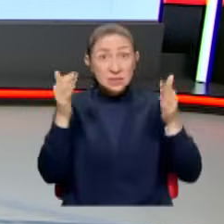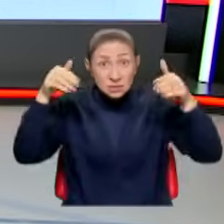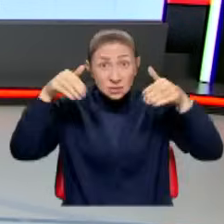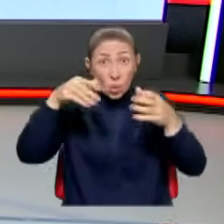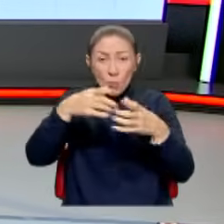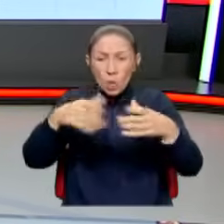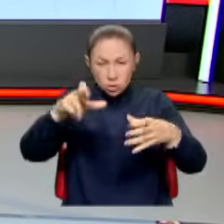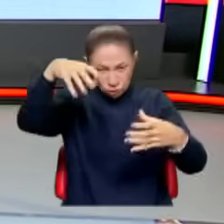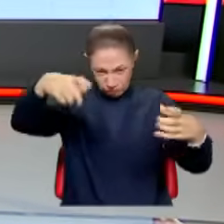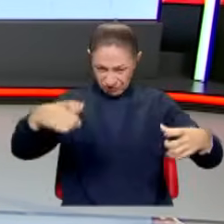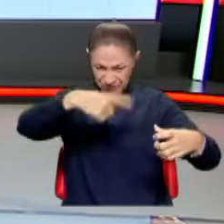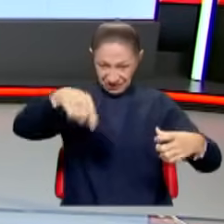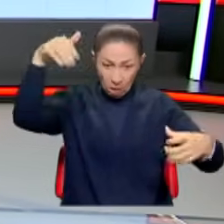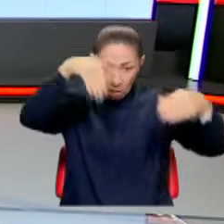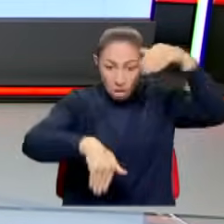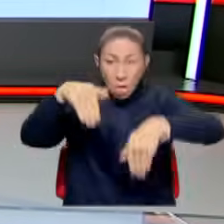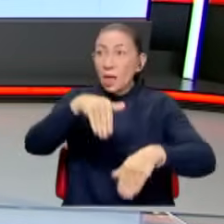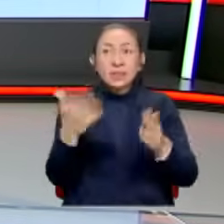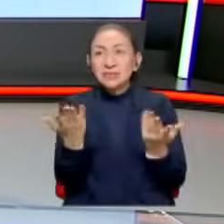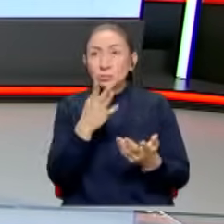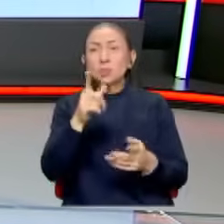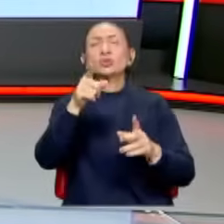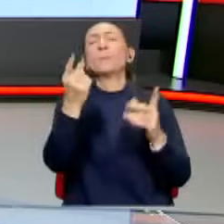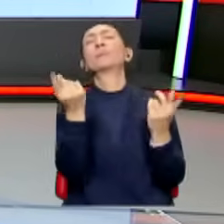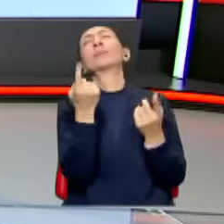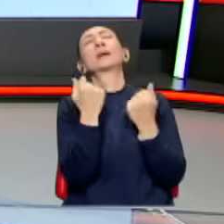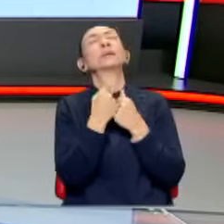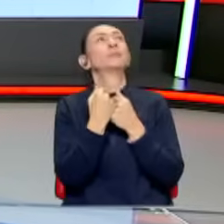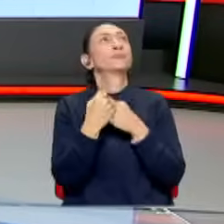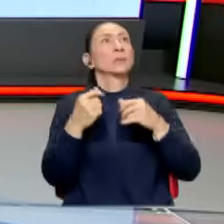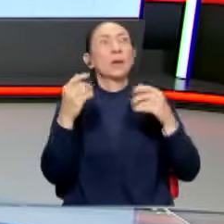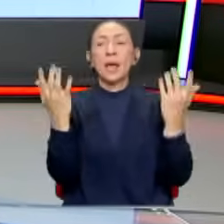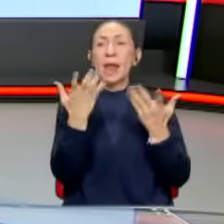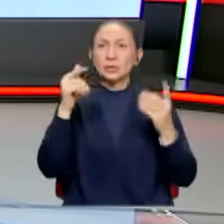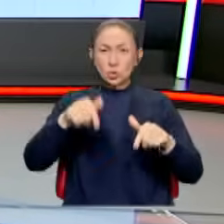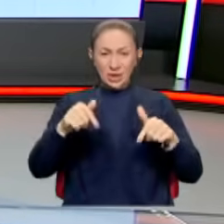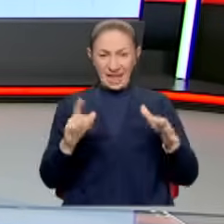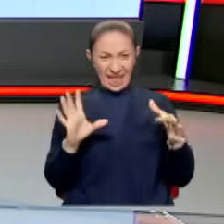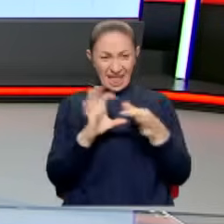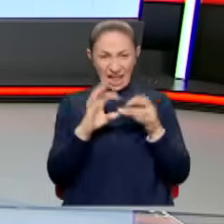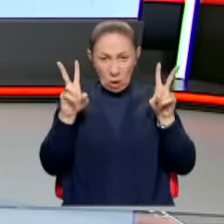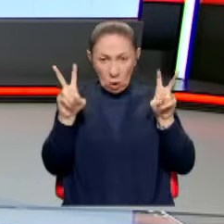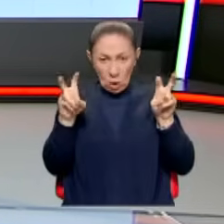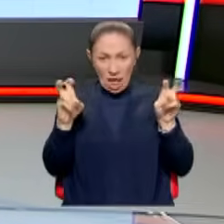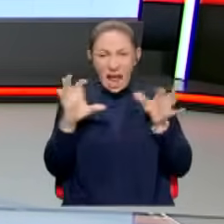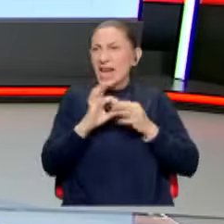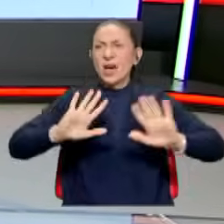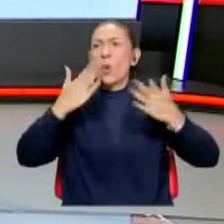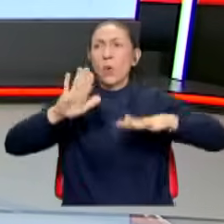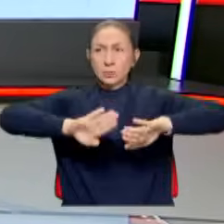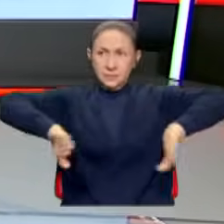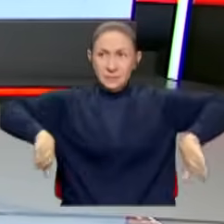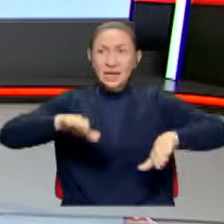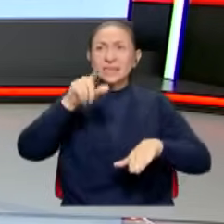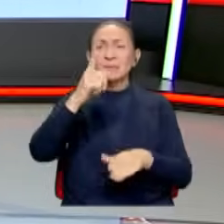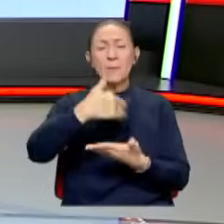bu bu şu demek bak bakın böyle bir herhangi bir şu anda ilgili konuyla alakasız